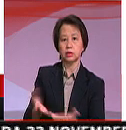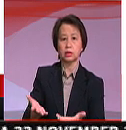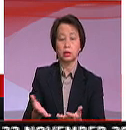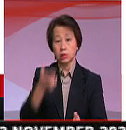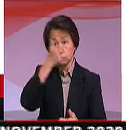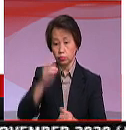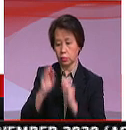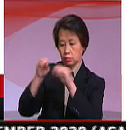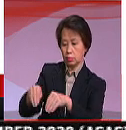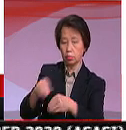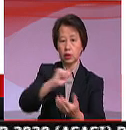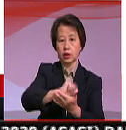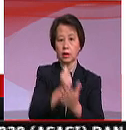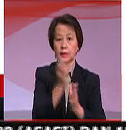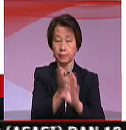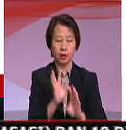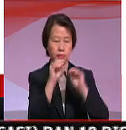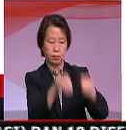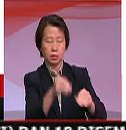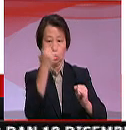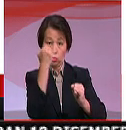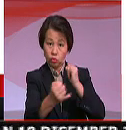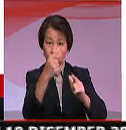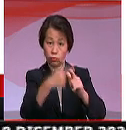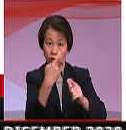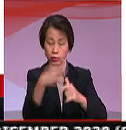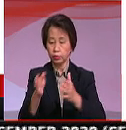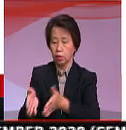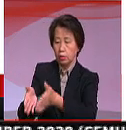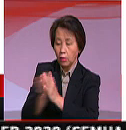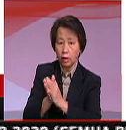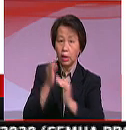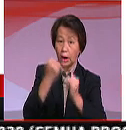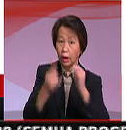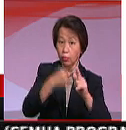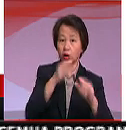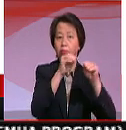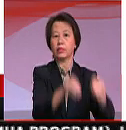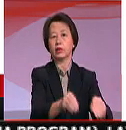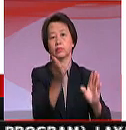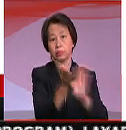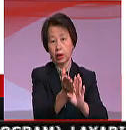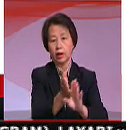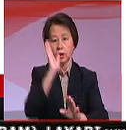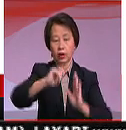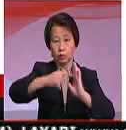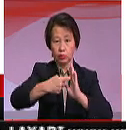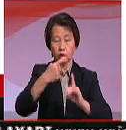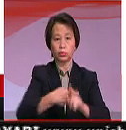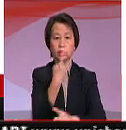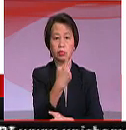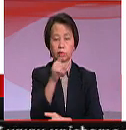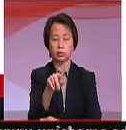ia dikreditkan dalam akaun bank ahli pada ujung bulan selepas permohonan dibuat pengkreditan pertama akan bermulai pada